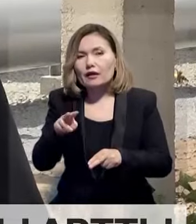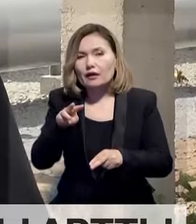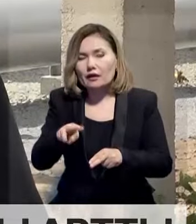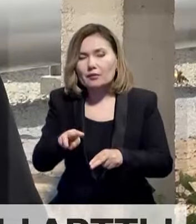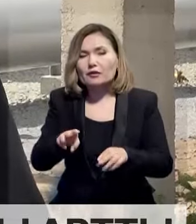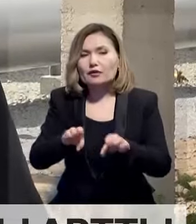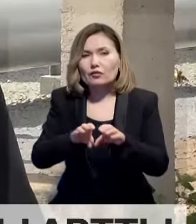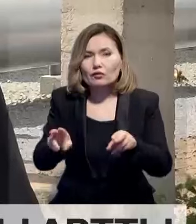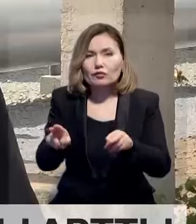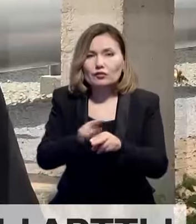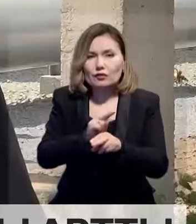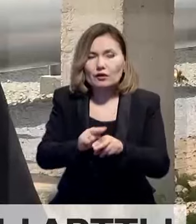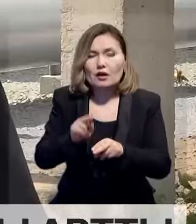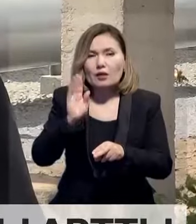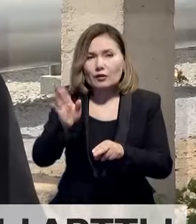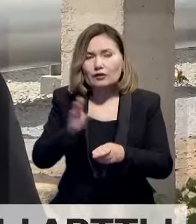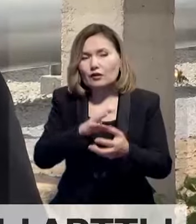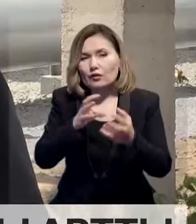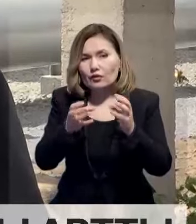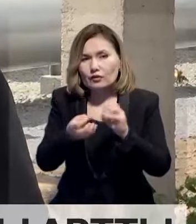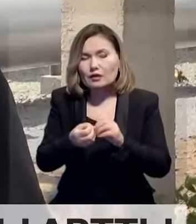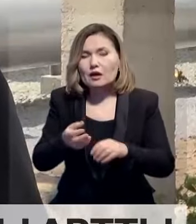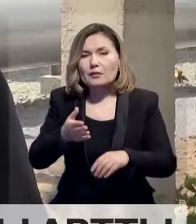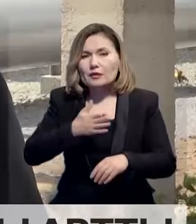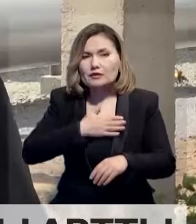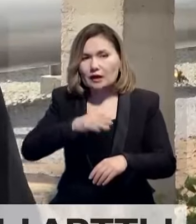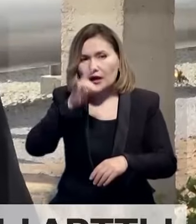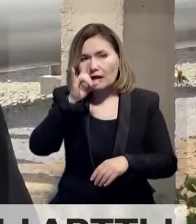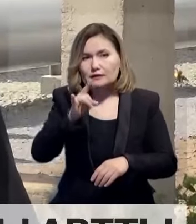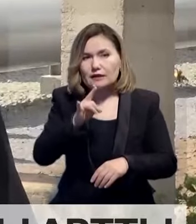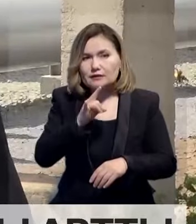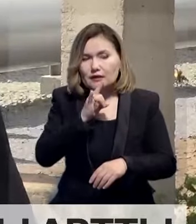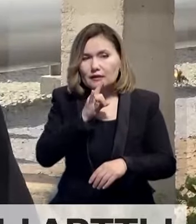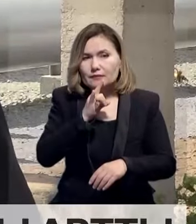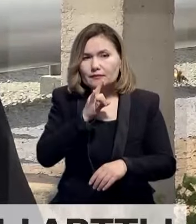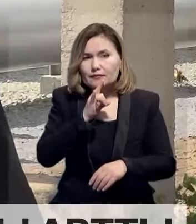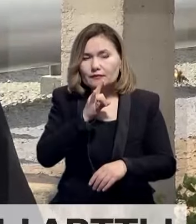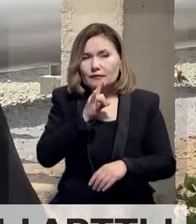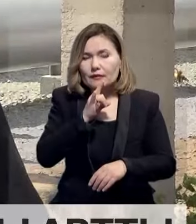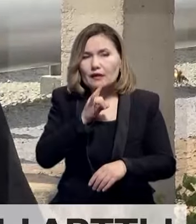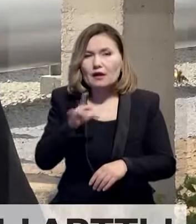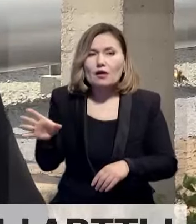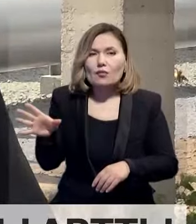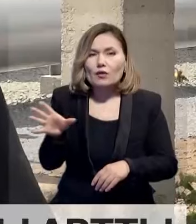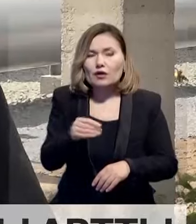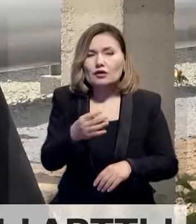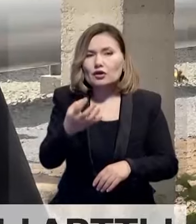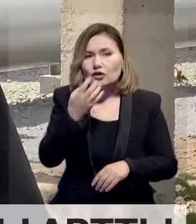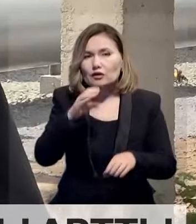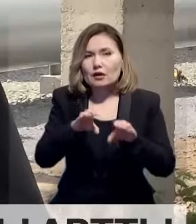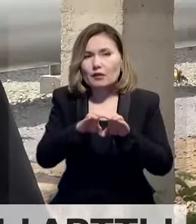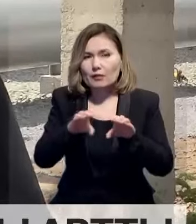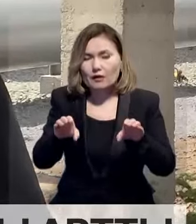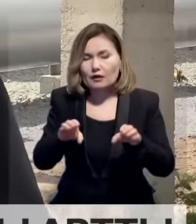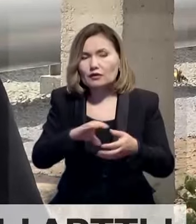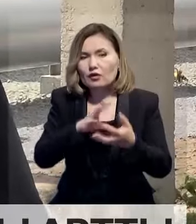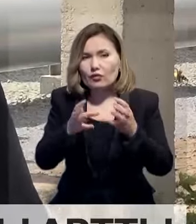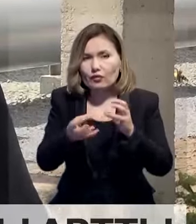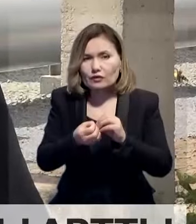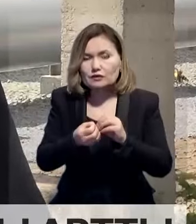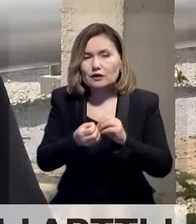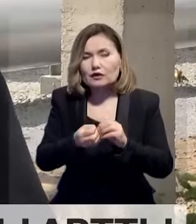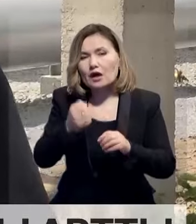қаласында. Жылу желілеріне келетін болсақ, бізде Қазақстан бойынша жылу желілеріміз сарыаймаққа жатады.